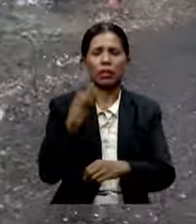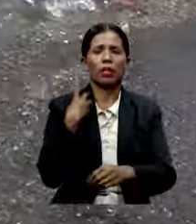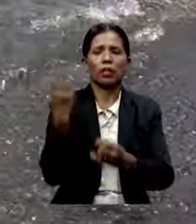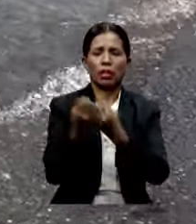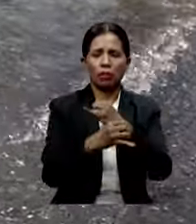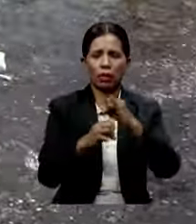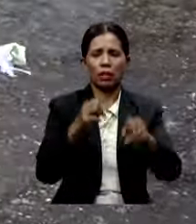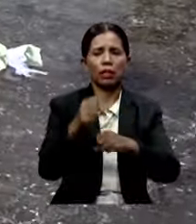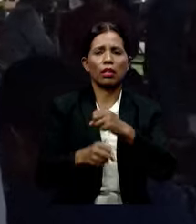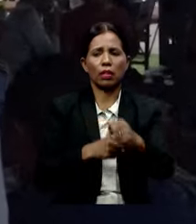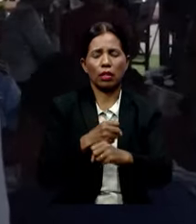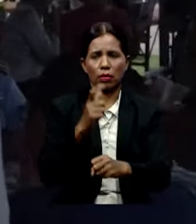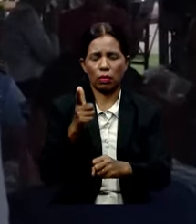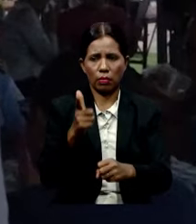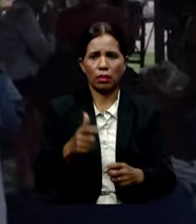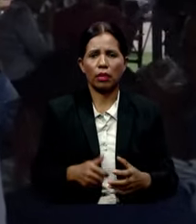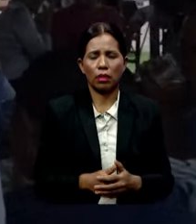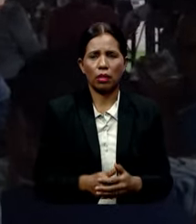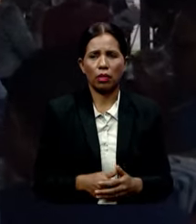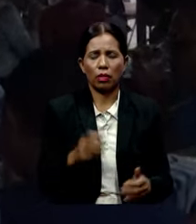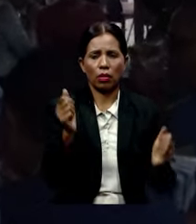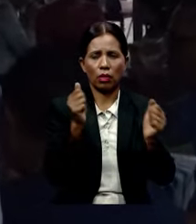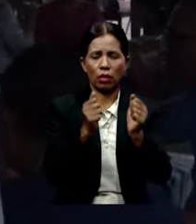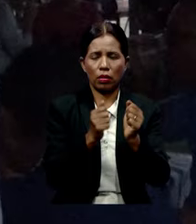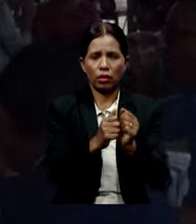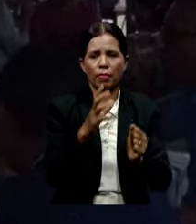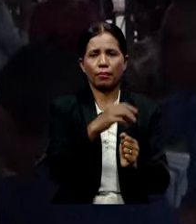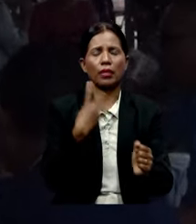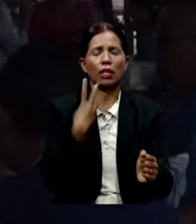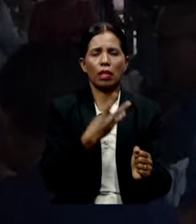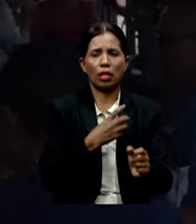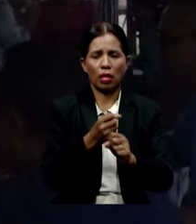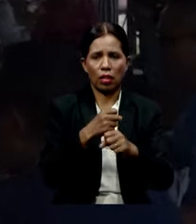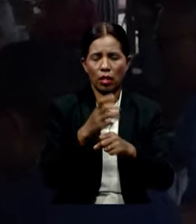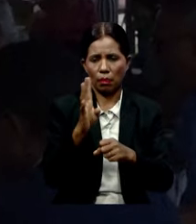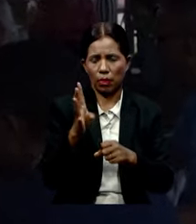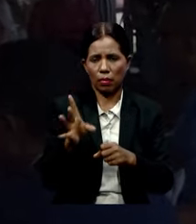nuresin. O proklamasaun unilateral emak halo 48 anos.